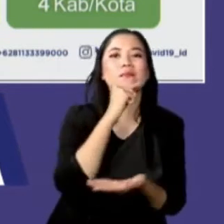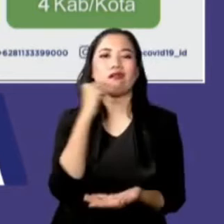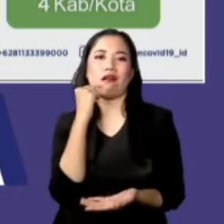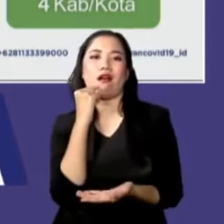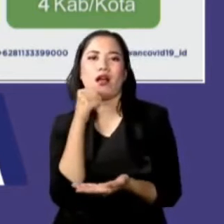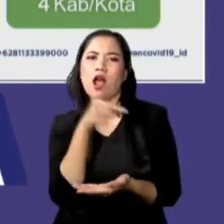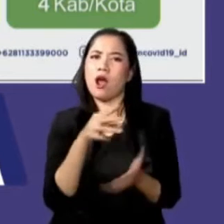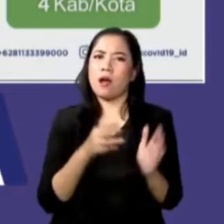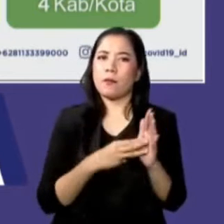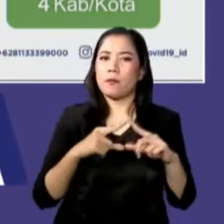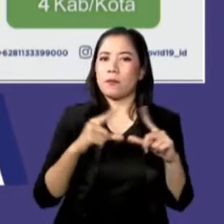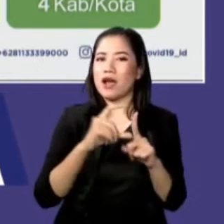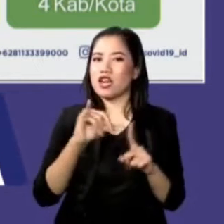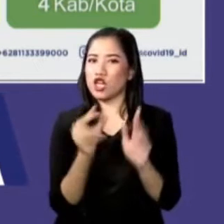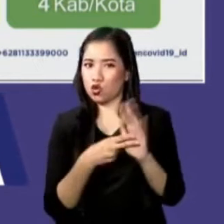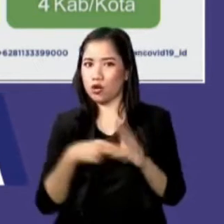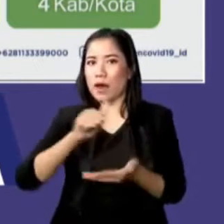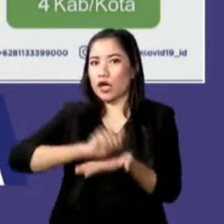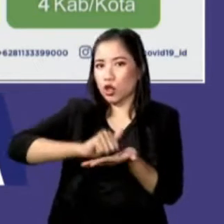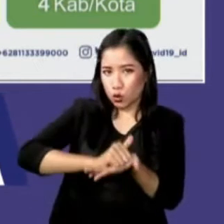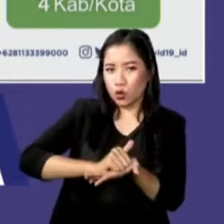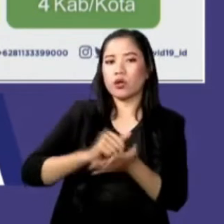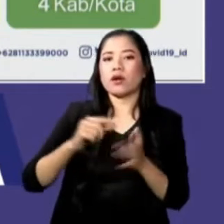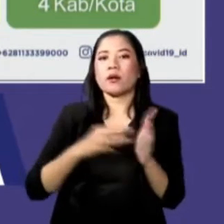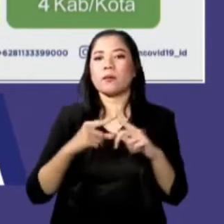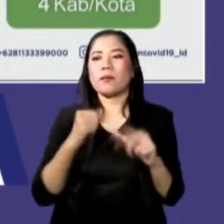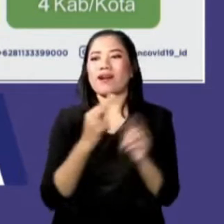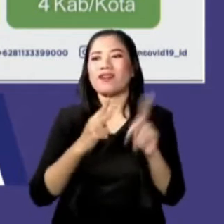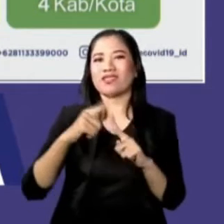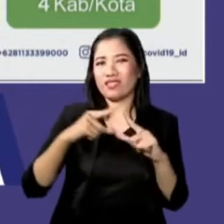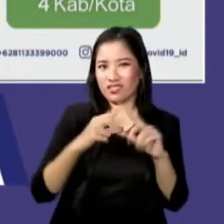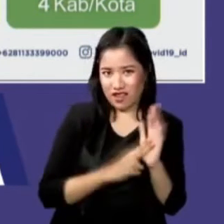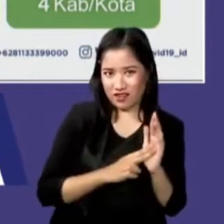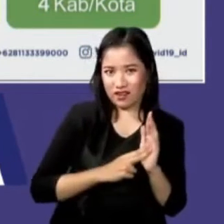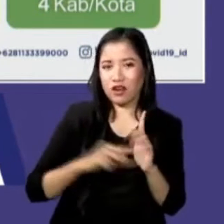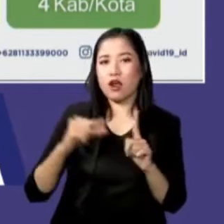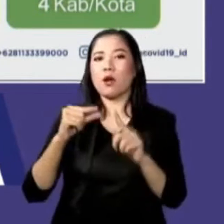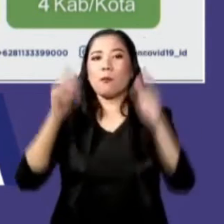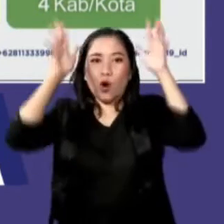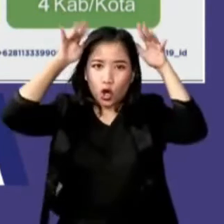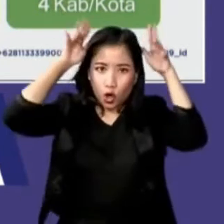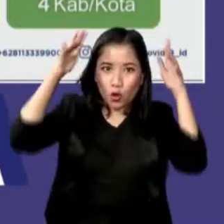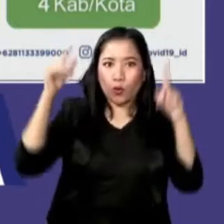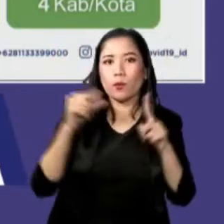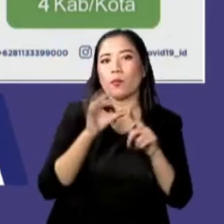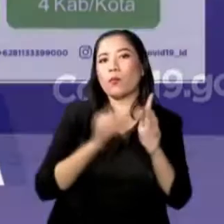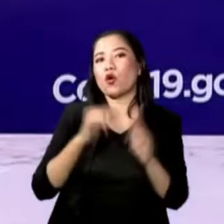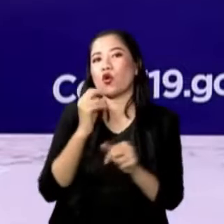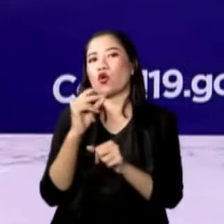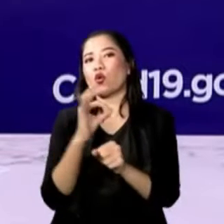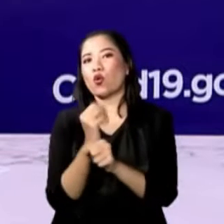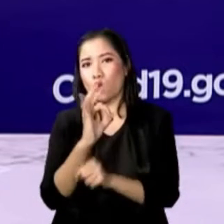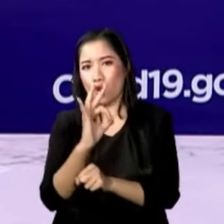yaitu Madiun, Magetan, Ponorogo, Trenggalek di Jawa Timur, Lampung